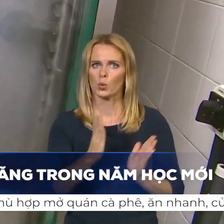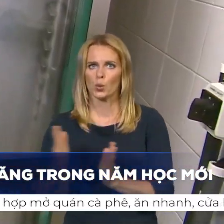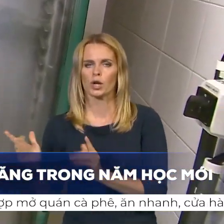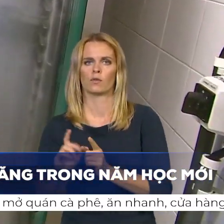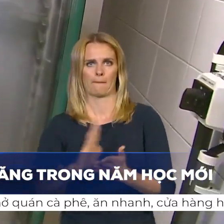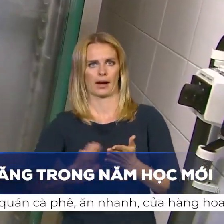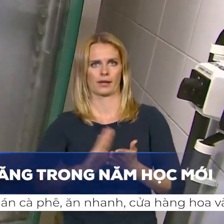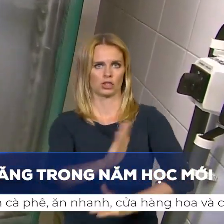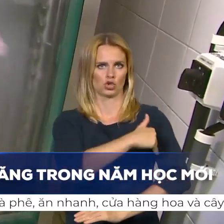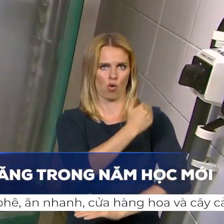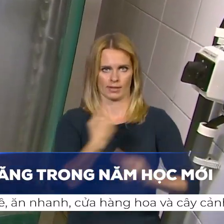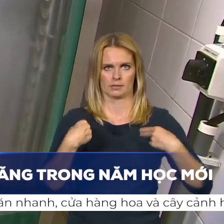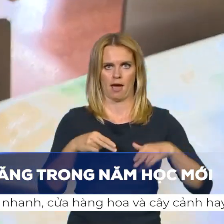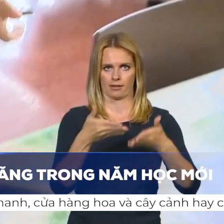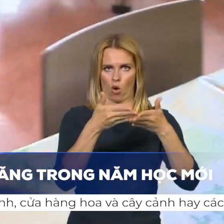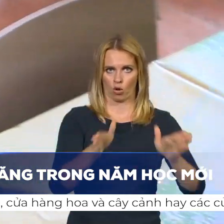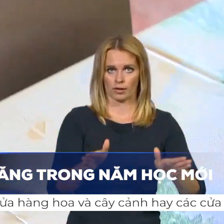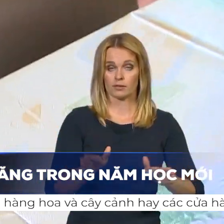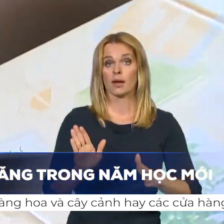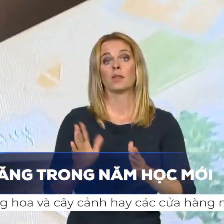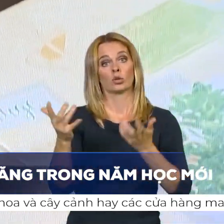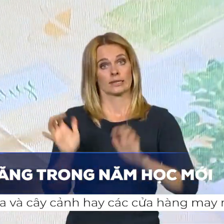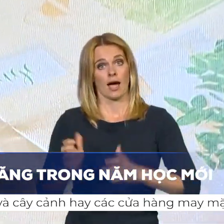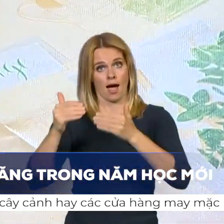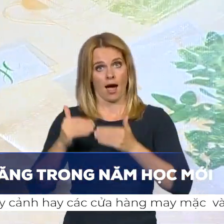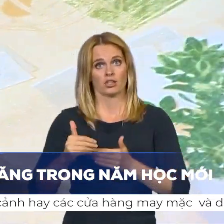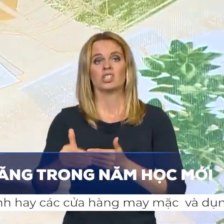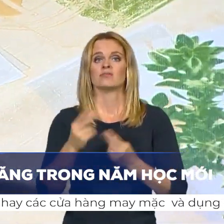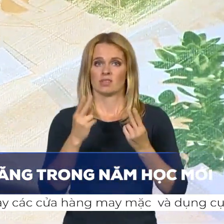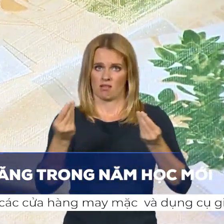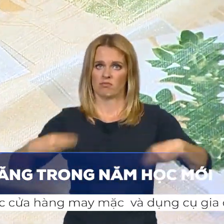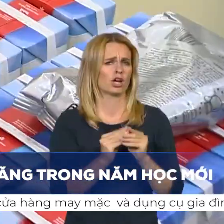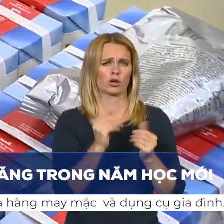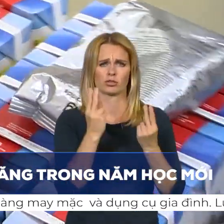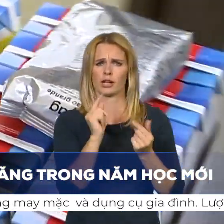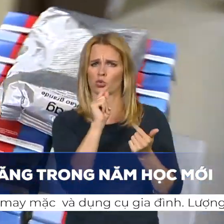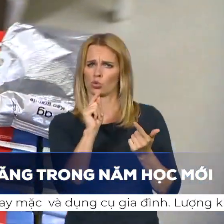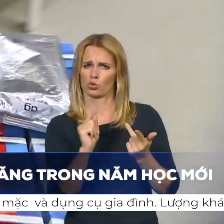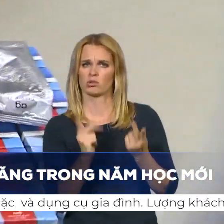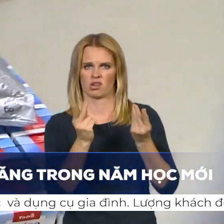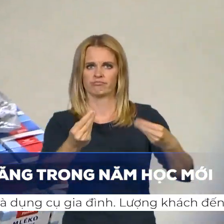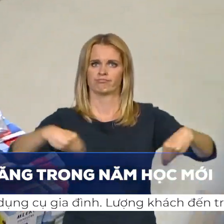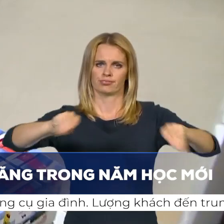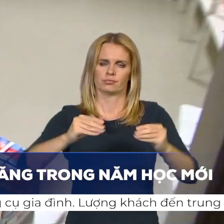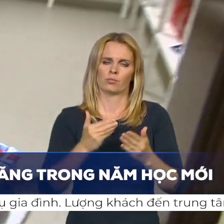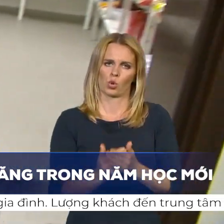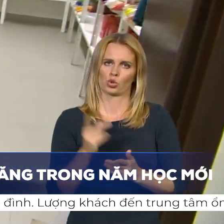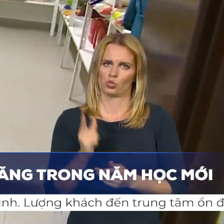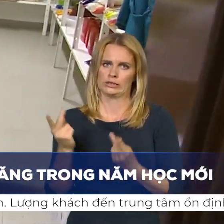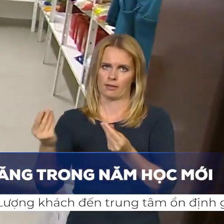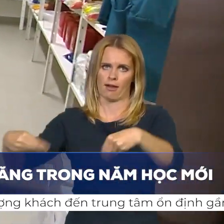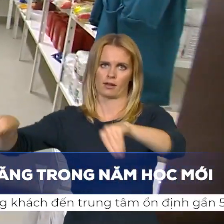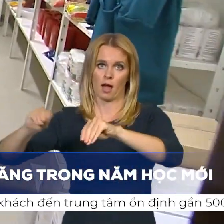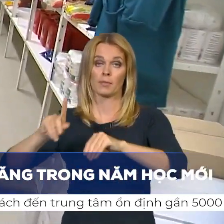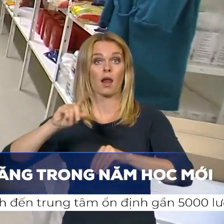tăng các nhà ăn của trường học không thể duy trì mức giá cũ giá của một bữa trưa trung bình sẽ tăng khoảng 3kd trong khoảng thời gian 2 tháng